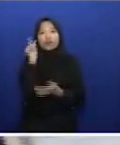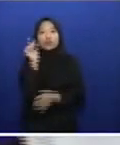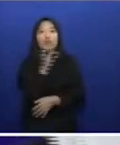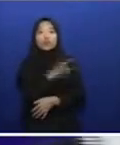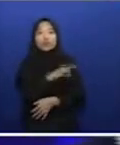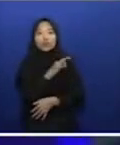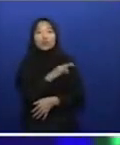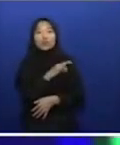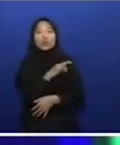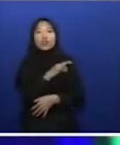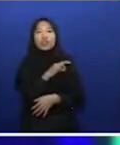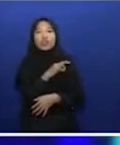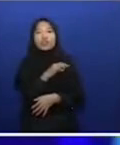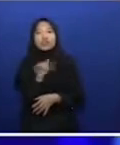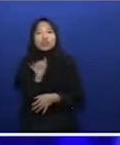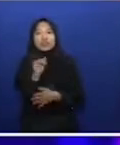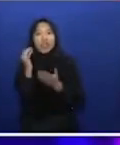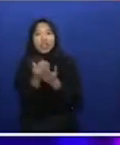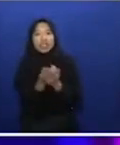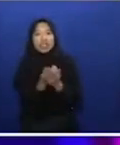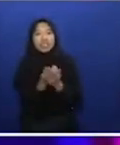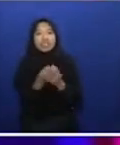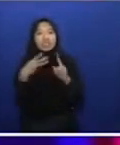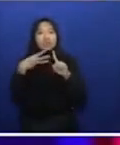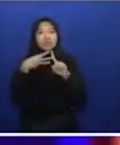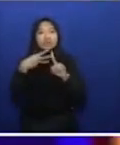sebuah aplikasi atau